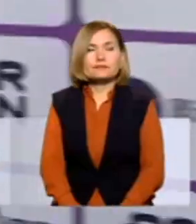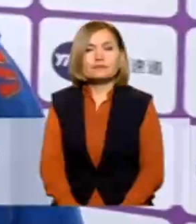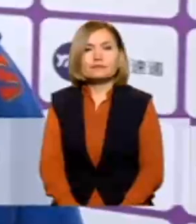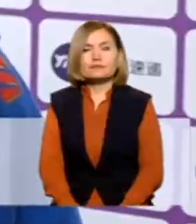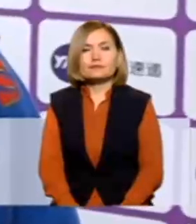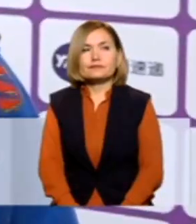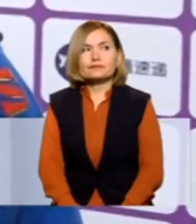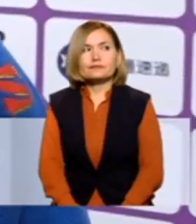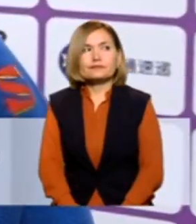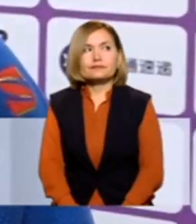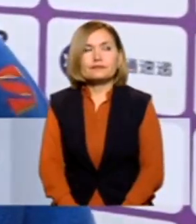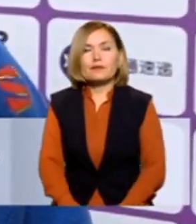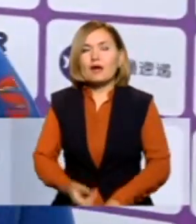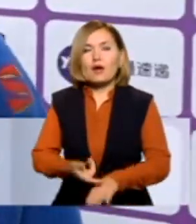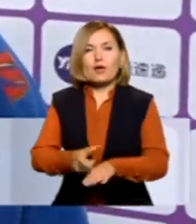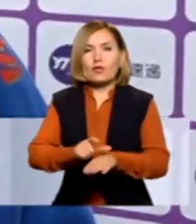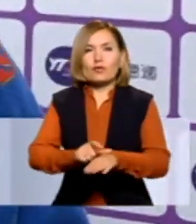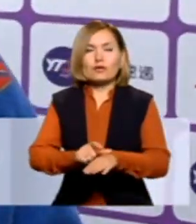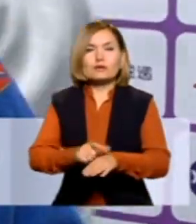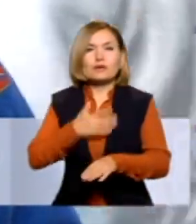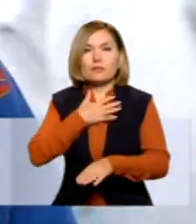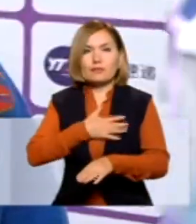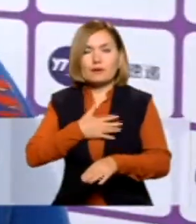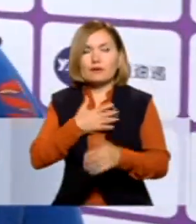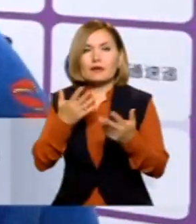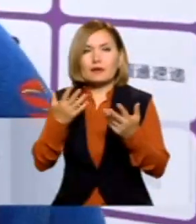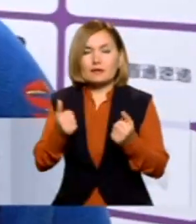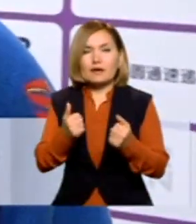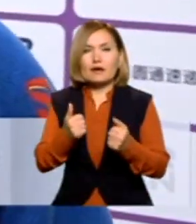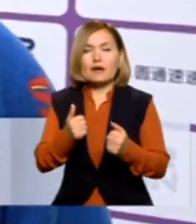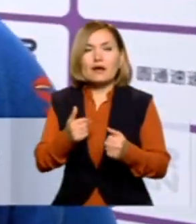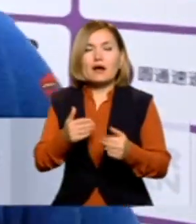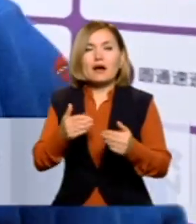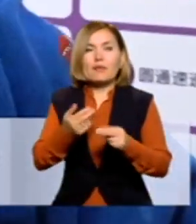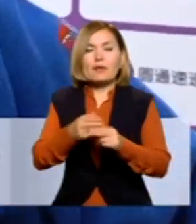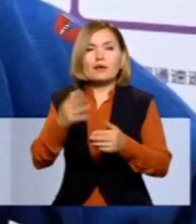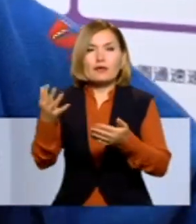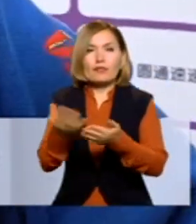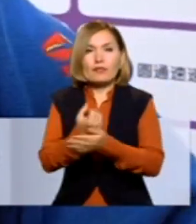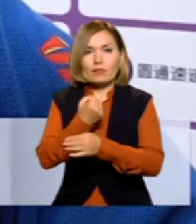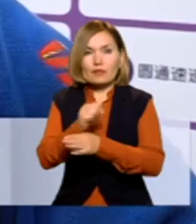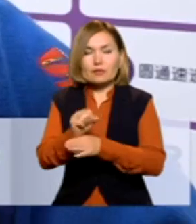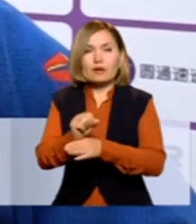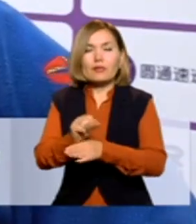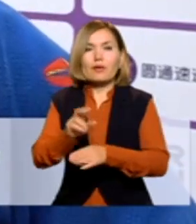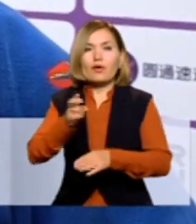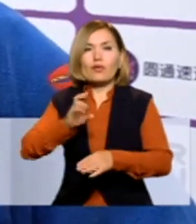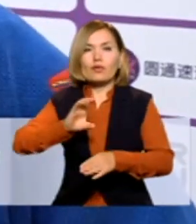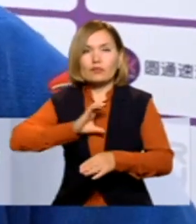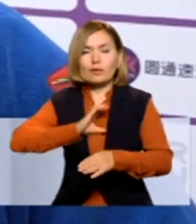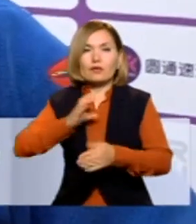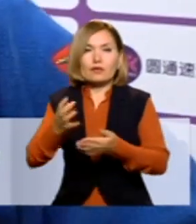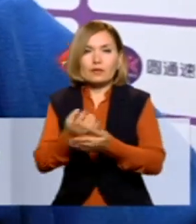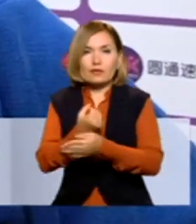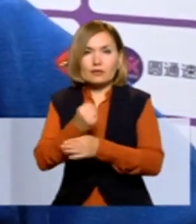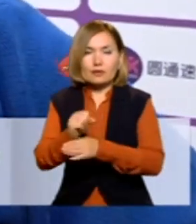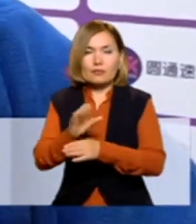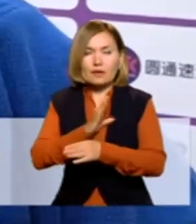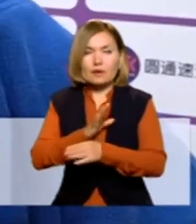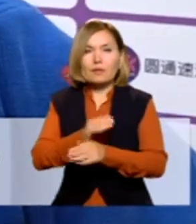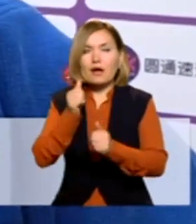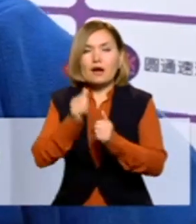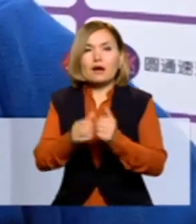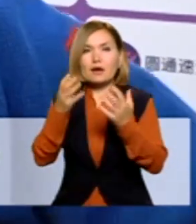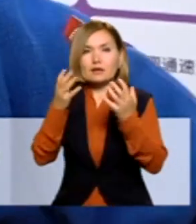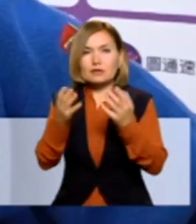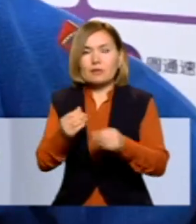Рахмет. Эмоция өте керемет. Командаластарымның барлығы медаль алып, қола күміс медаль алып, күнді